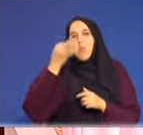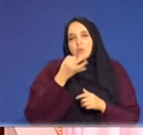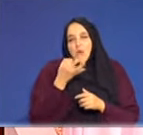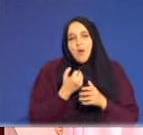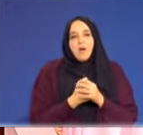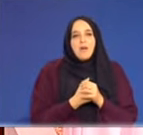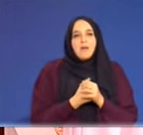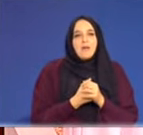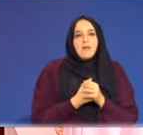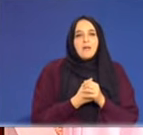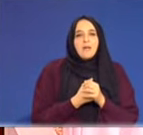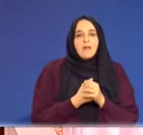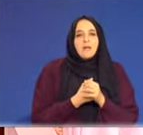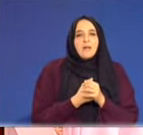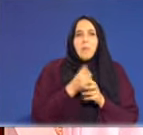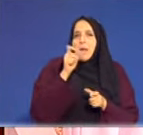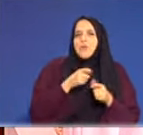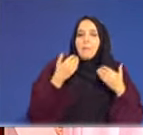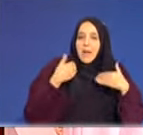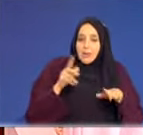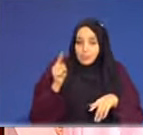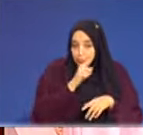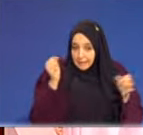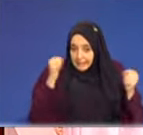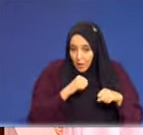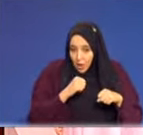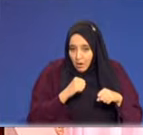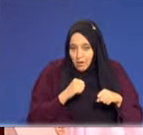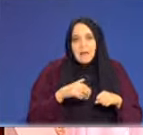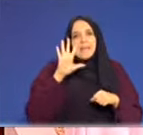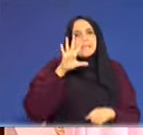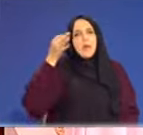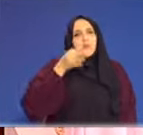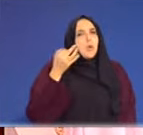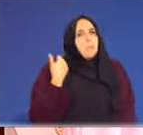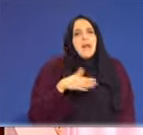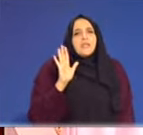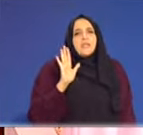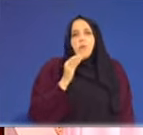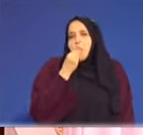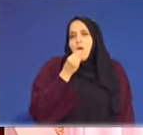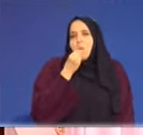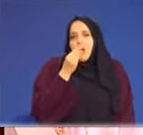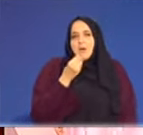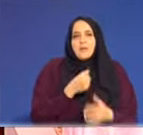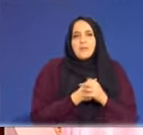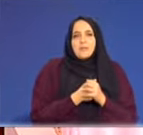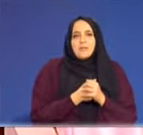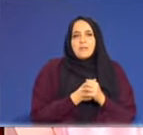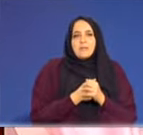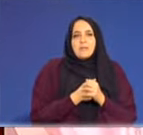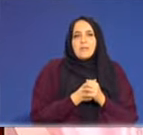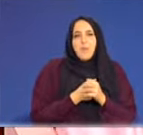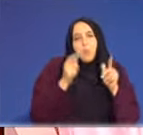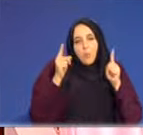5%، وبعدين رجال الصح يقول معلش مادام تتصالحوا يعني 5% مليحة راه ساعدك،